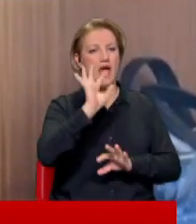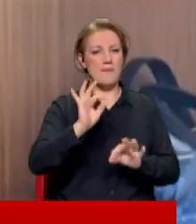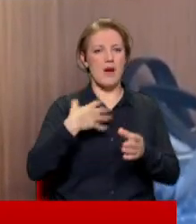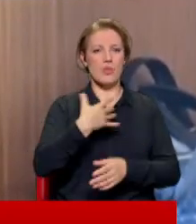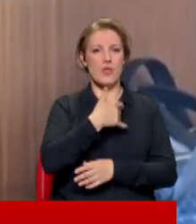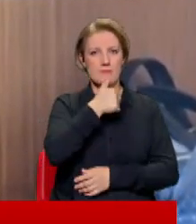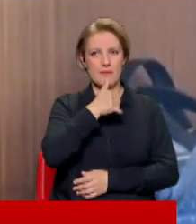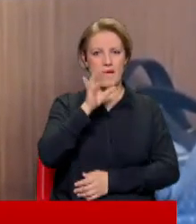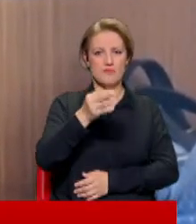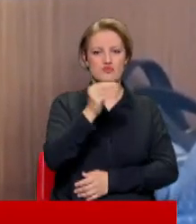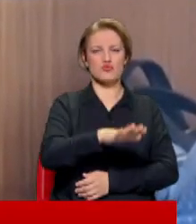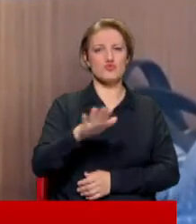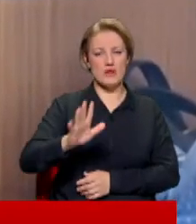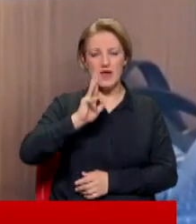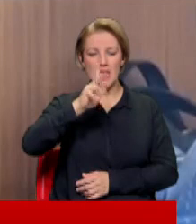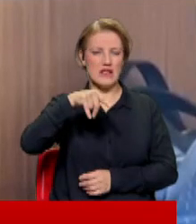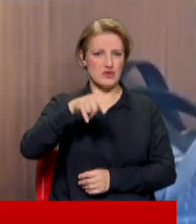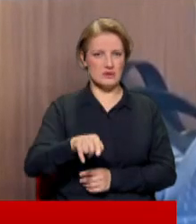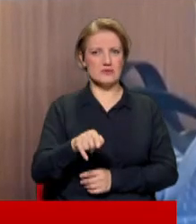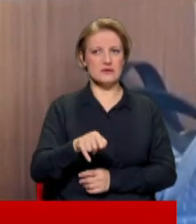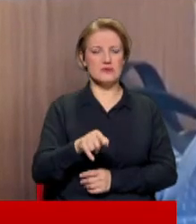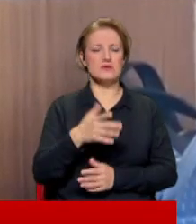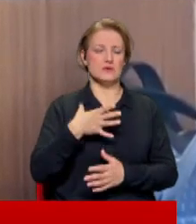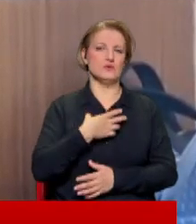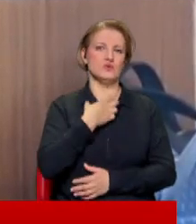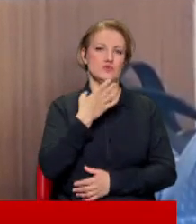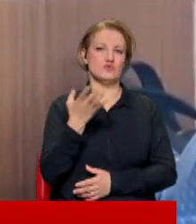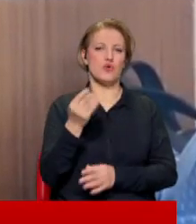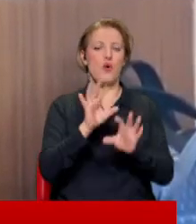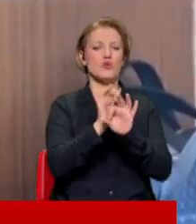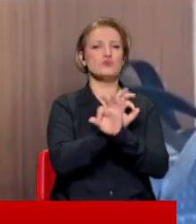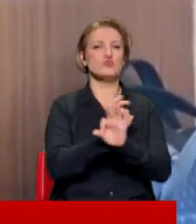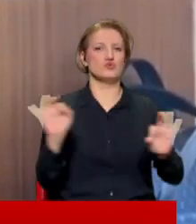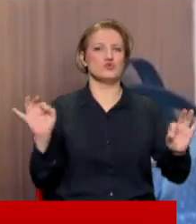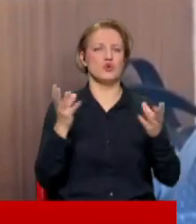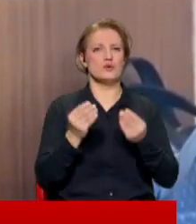babaları hem de çocukların geleceğini maalesef çok olumsuz olarak etkiliyor.